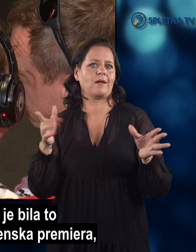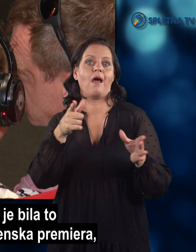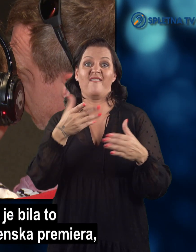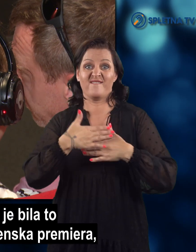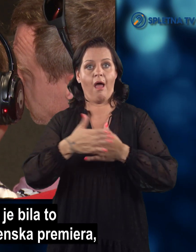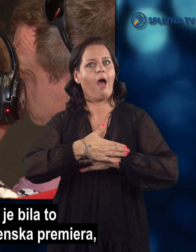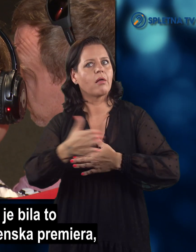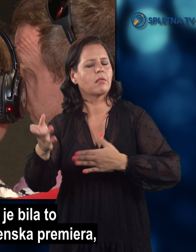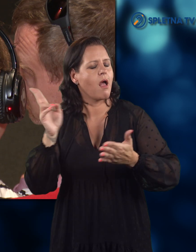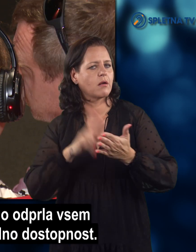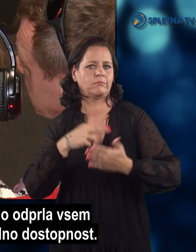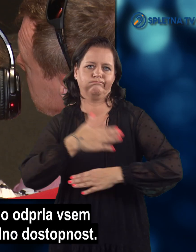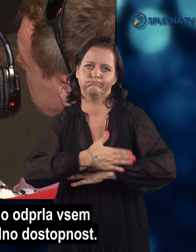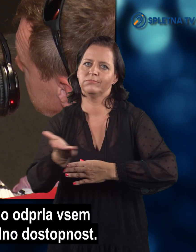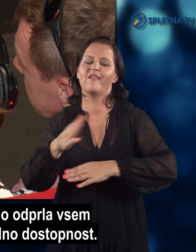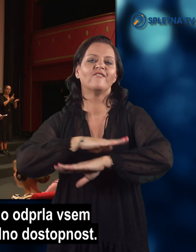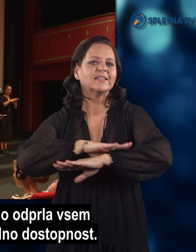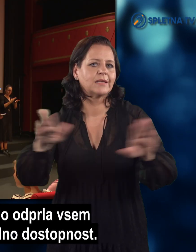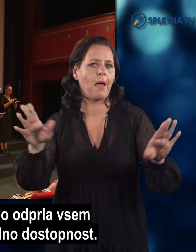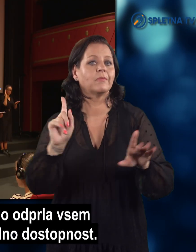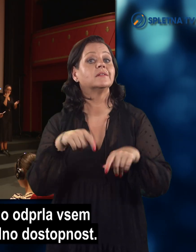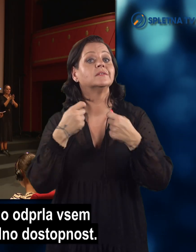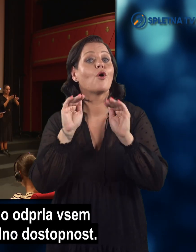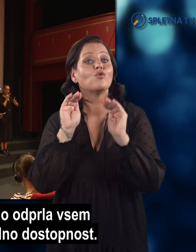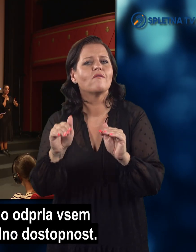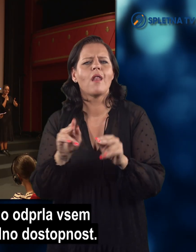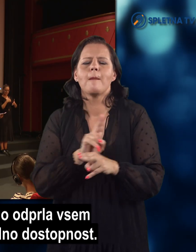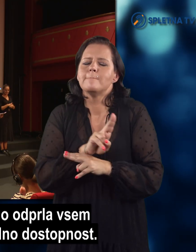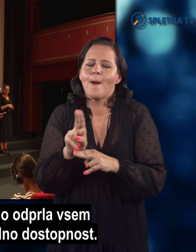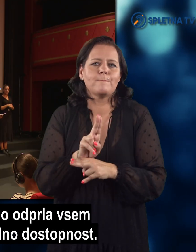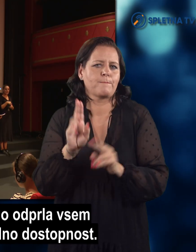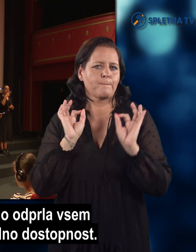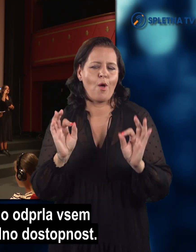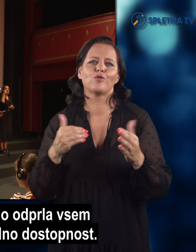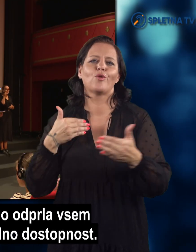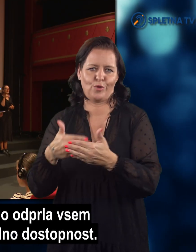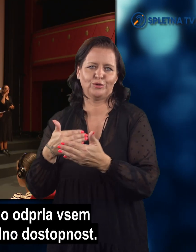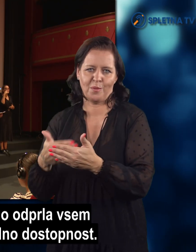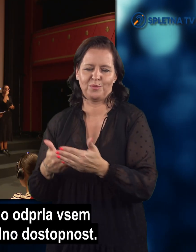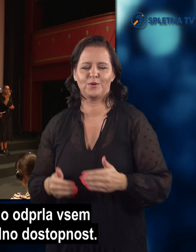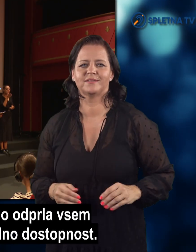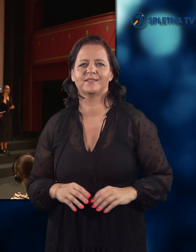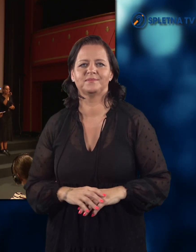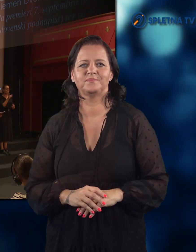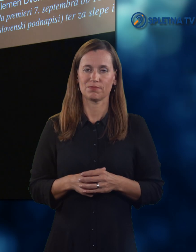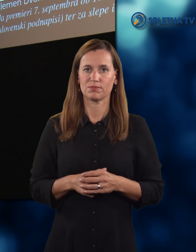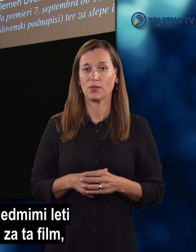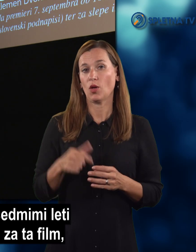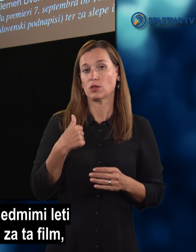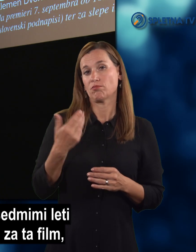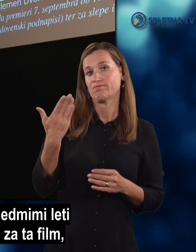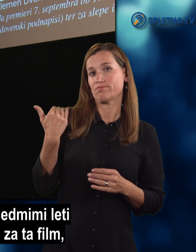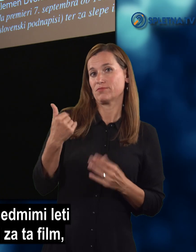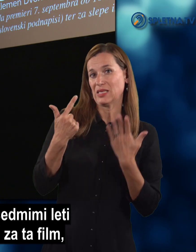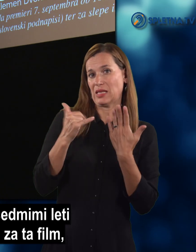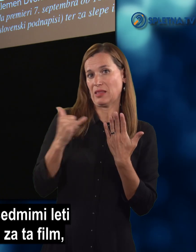prva slovenska premiera, ki je vrata resnično odprla vsem in zagotovila popolno dostopnost. Ko sem